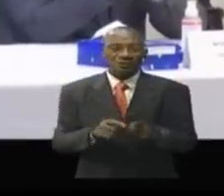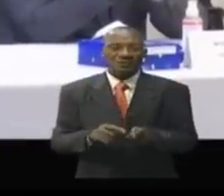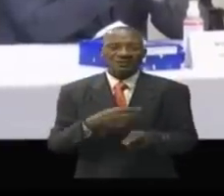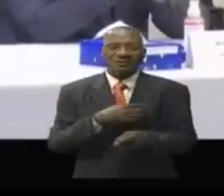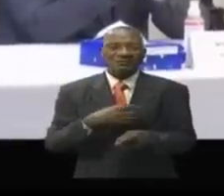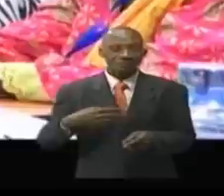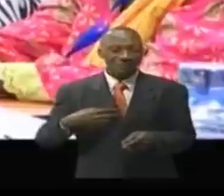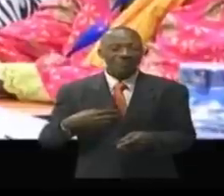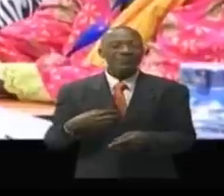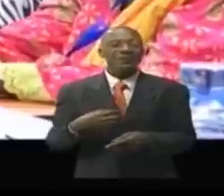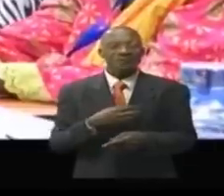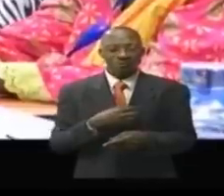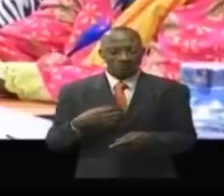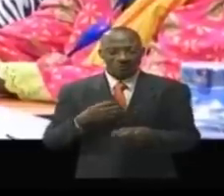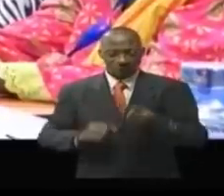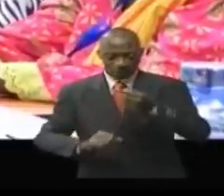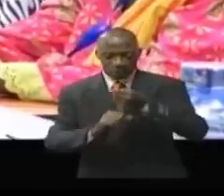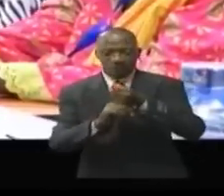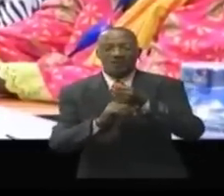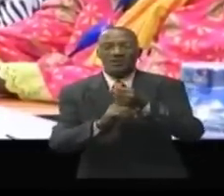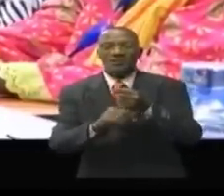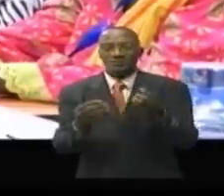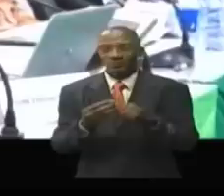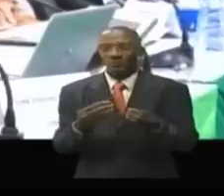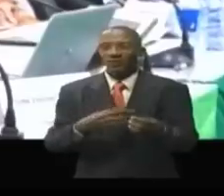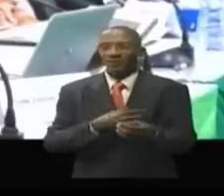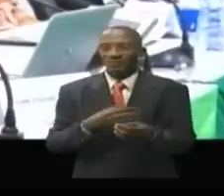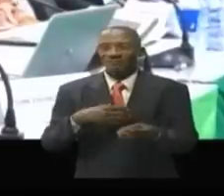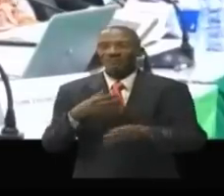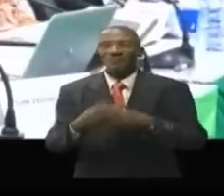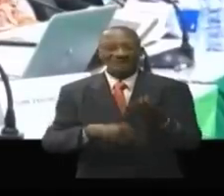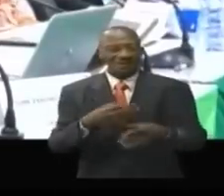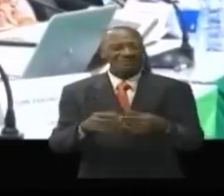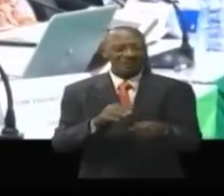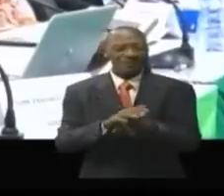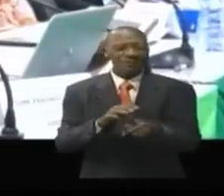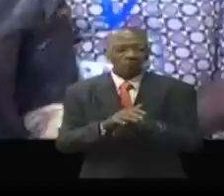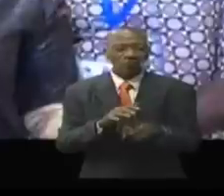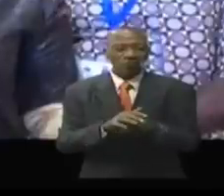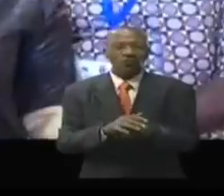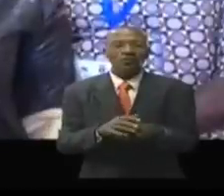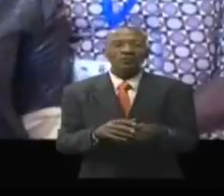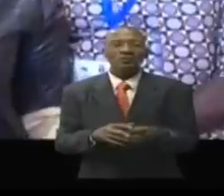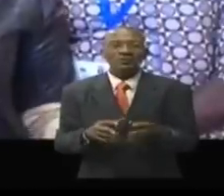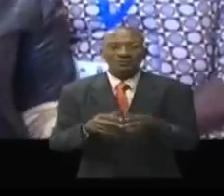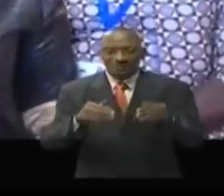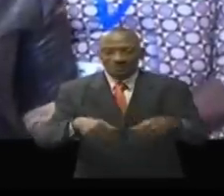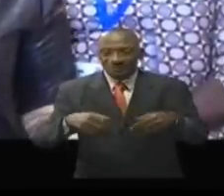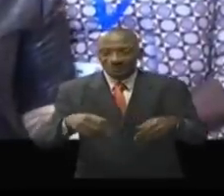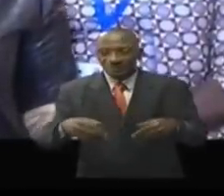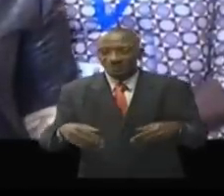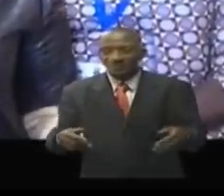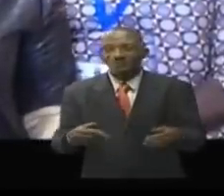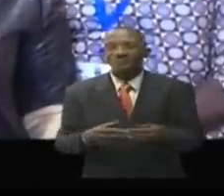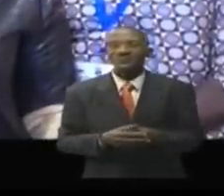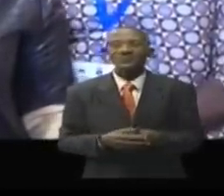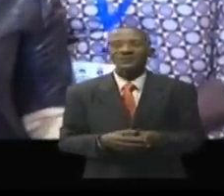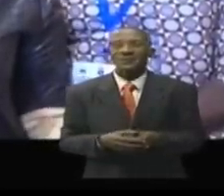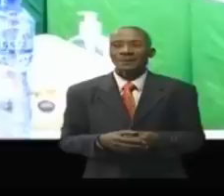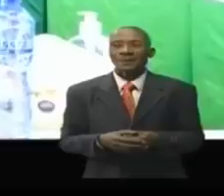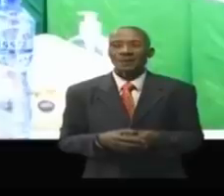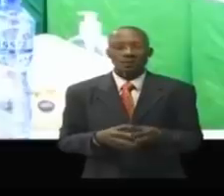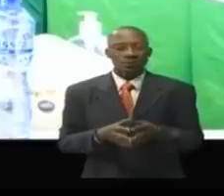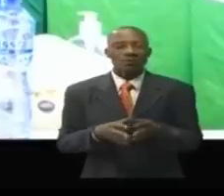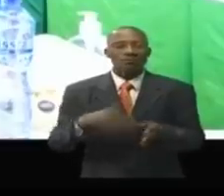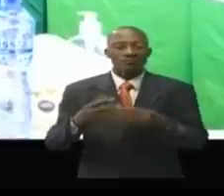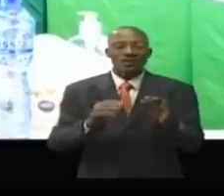développement durable. Et nous voulons qu'on dépasse maintenant le système politique ou les discours, qu'on aille vers les actions.